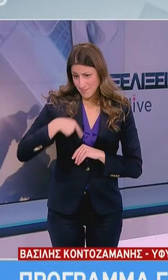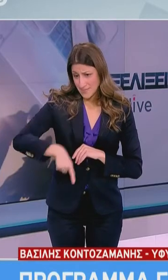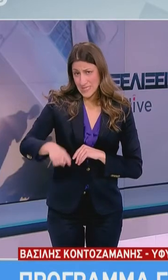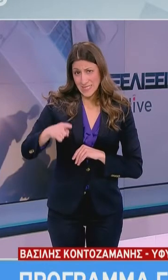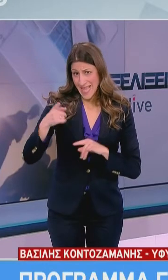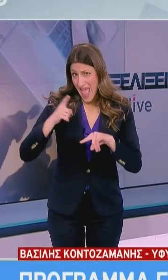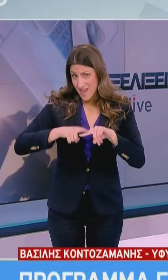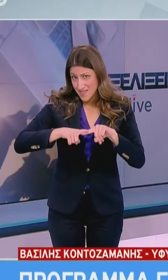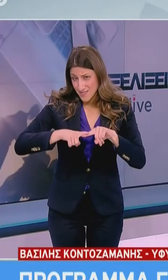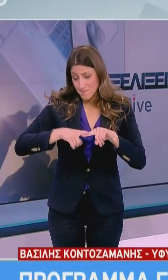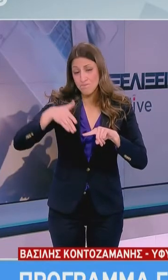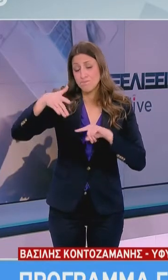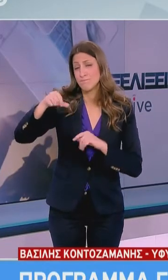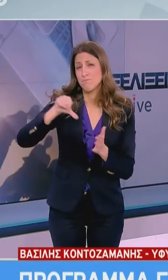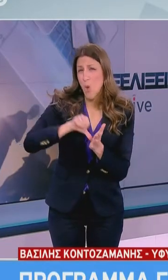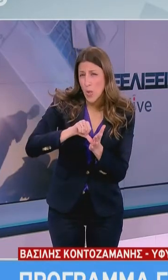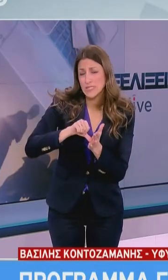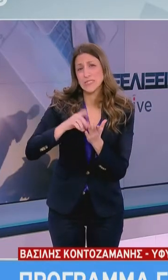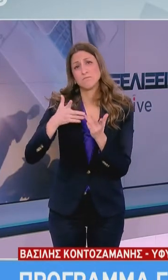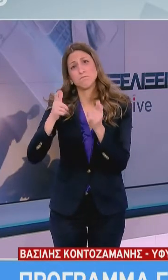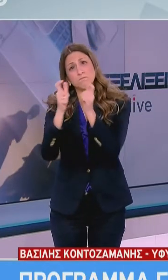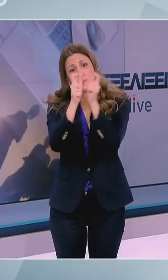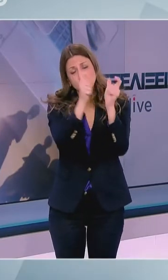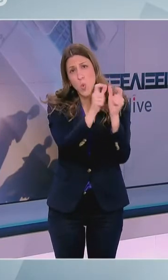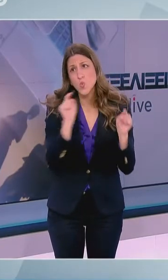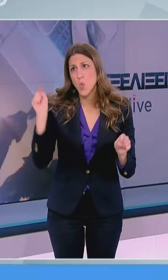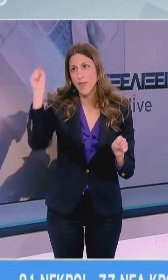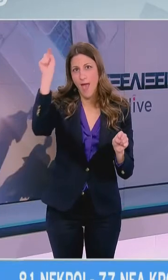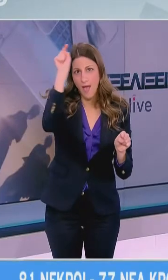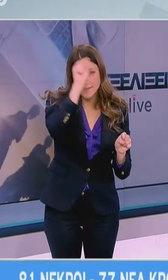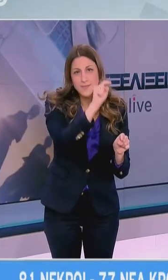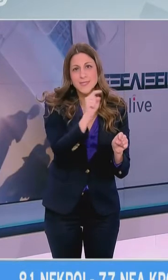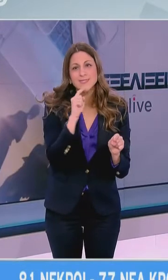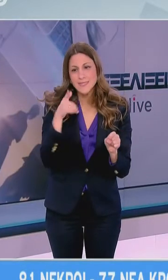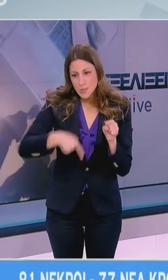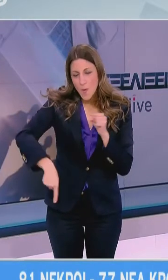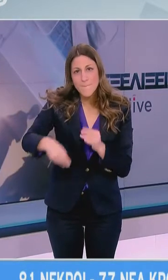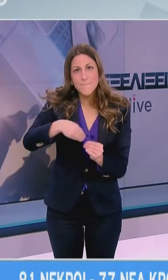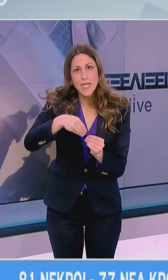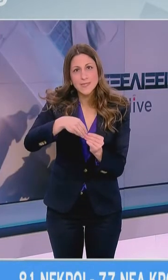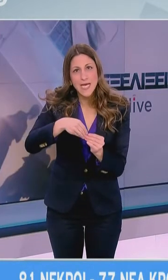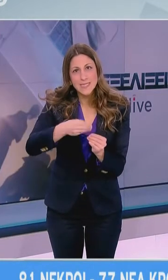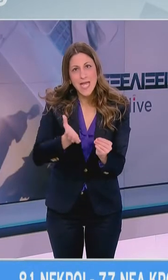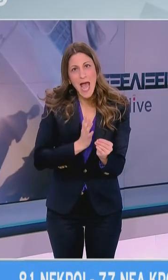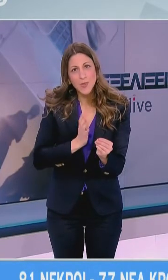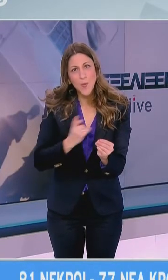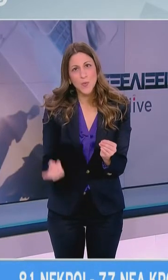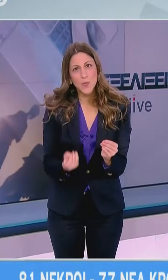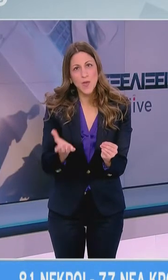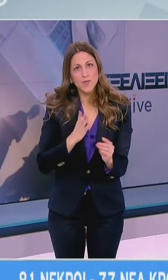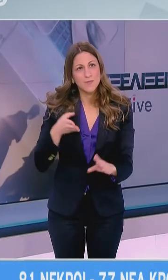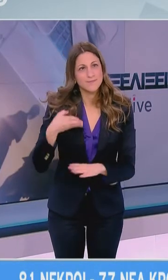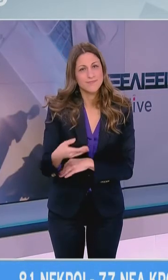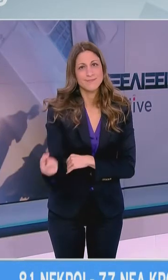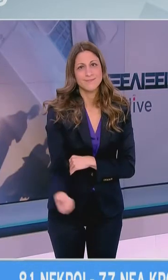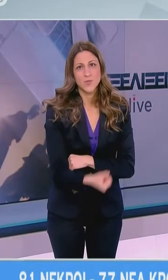αστικά κέντρα, αλλά κυρίως στην περιφέρεια, όπου το οικογενειακό τραπέζι αλλά και οι συγκεντρώσεις στα σπίτια είναι επιβεβλημένες, ειδικά αν οι πολίτες αξιοποιήσουν τα SMS για